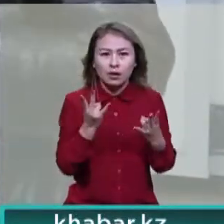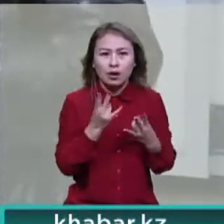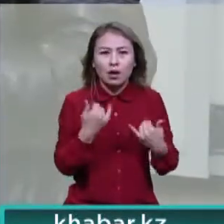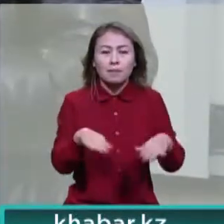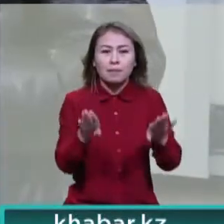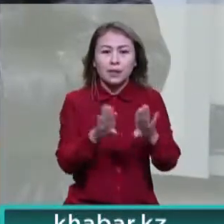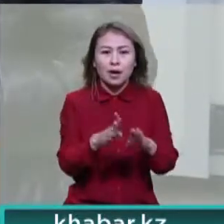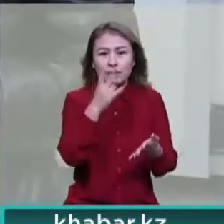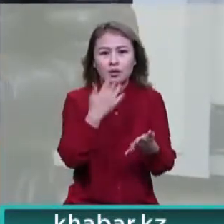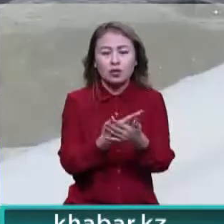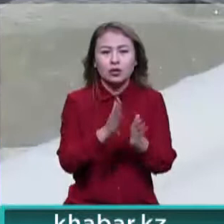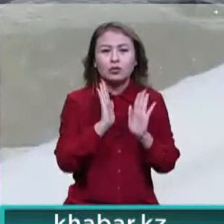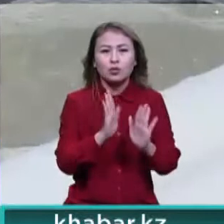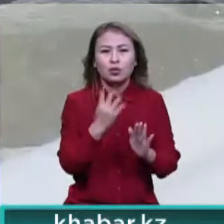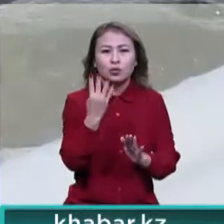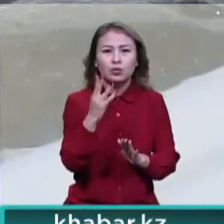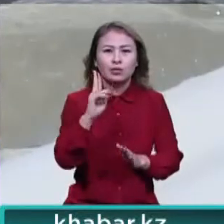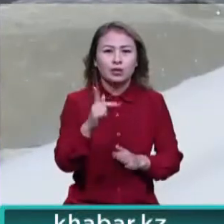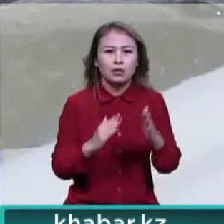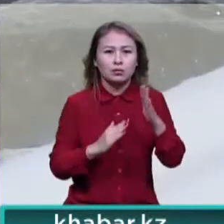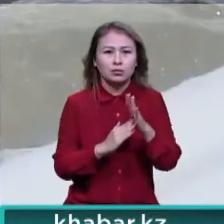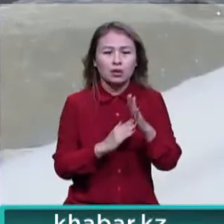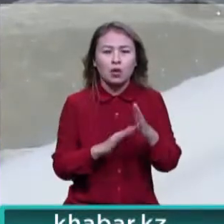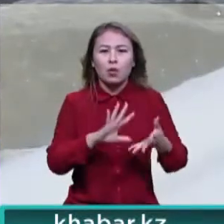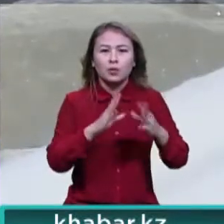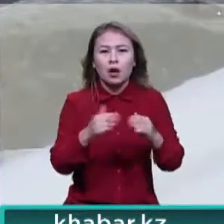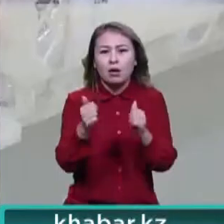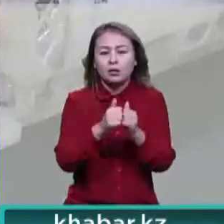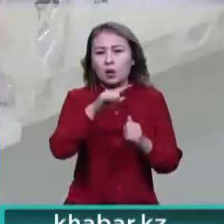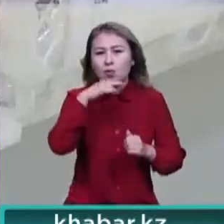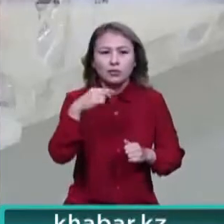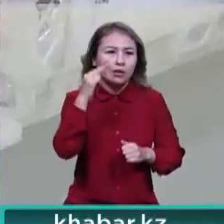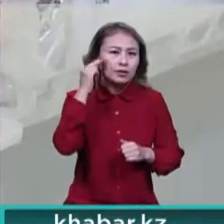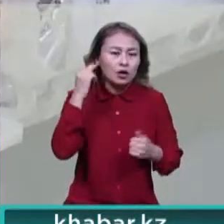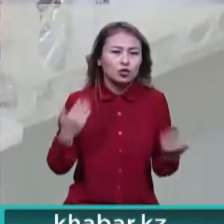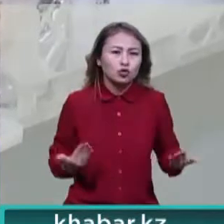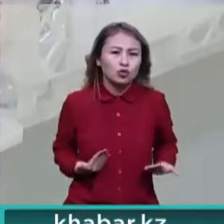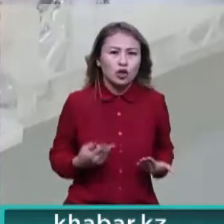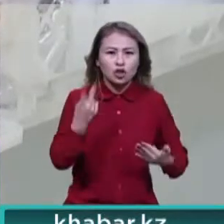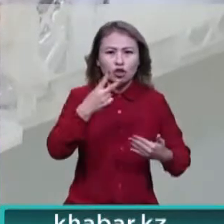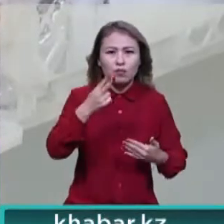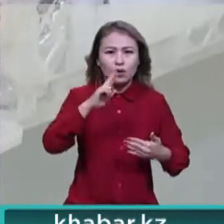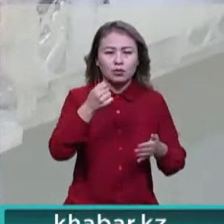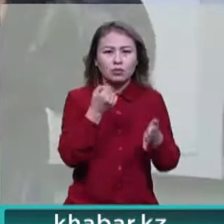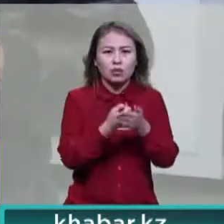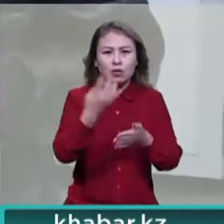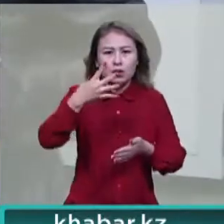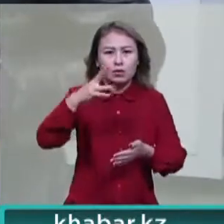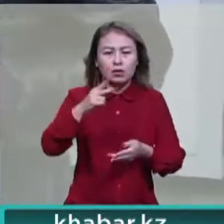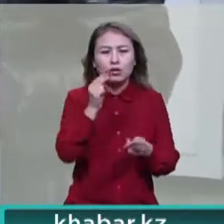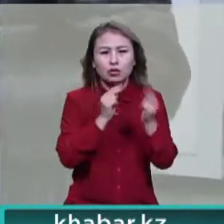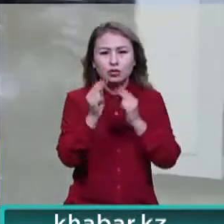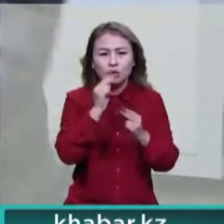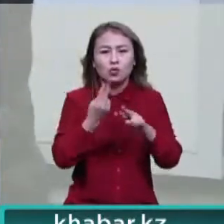Алайда бұл көрсеткіш елімізде қазір 4 келіге де жетпейді. Ал көрші Ресей мен Қытайда тұрғындар 20 келіден 40 келіге деген балық жейді